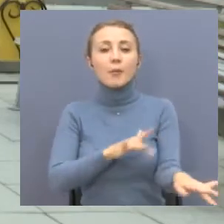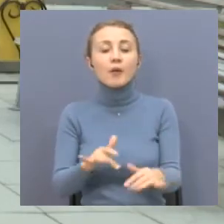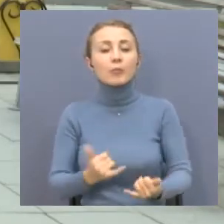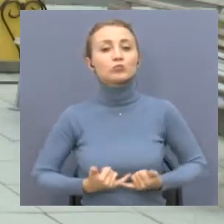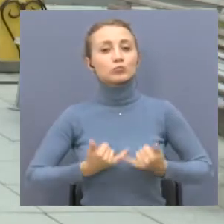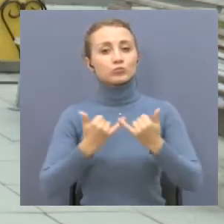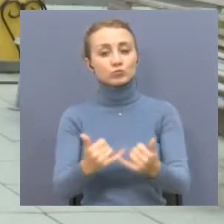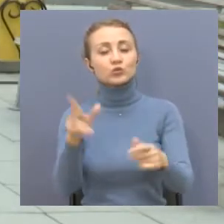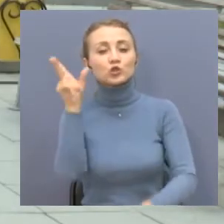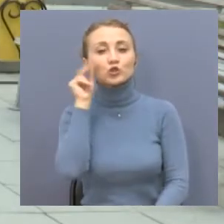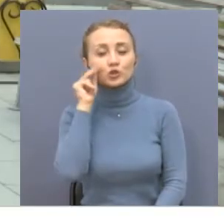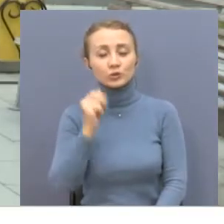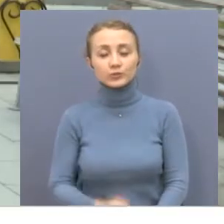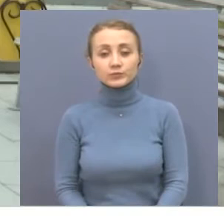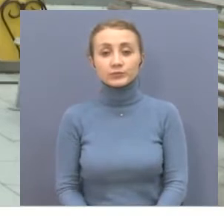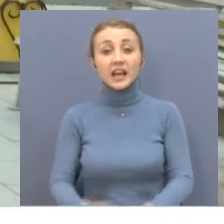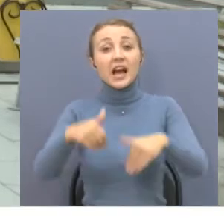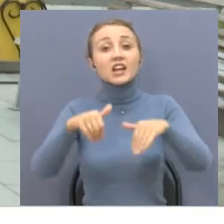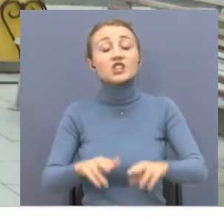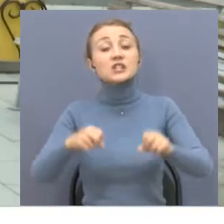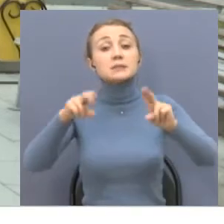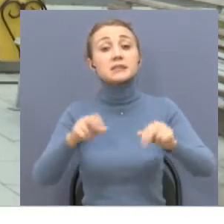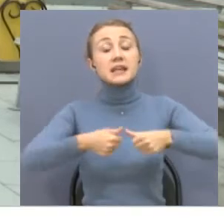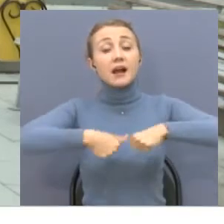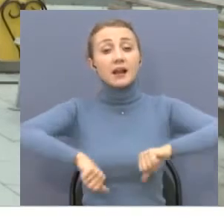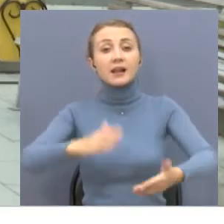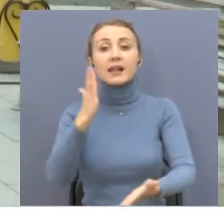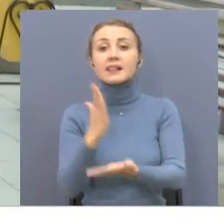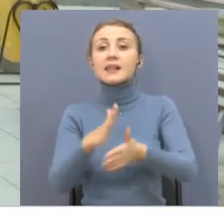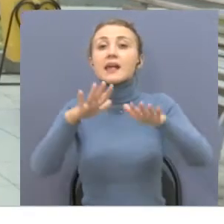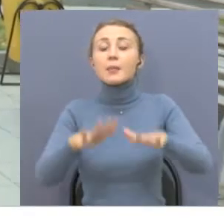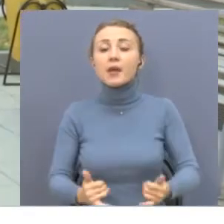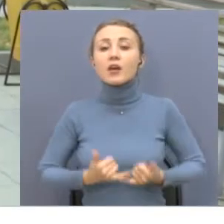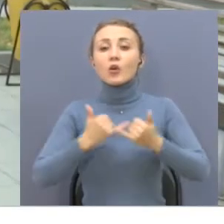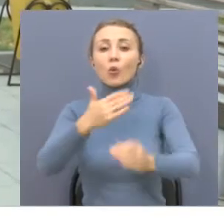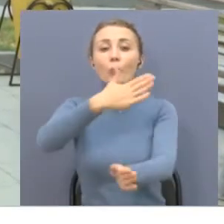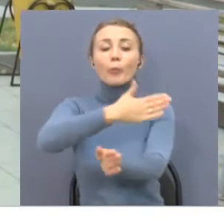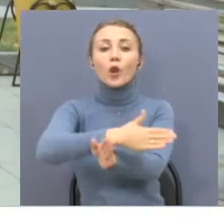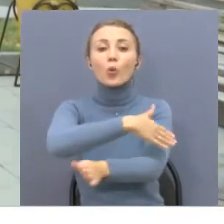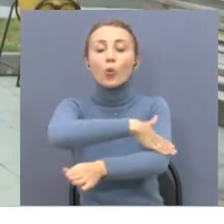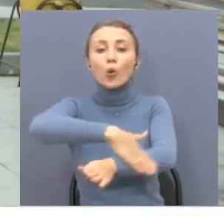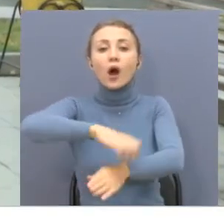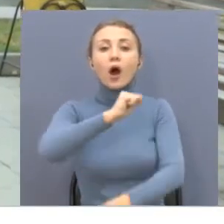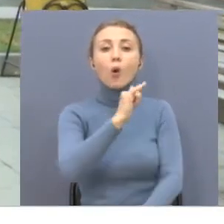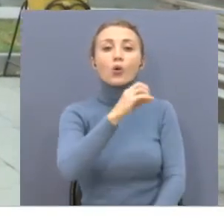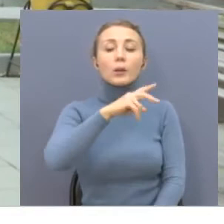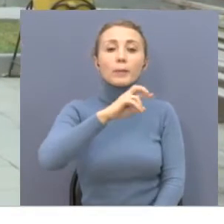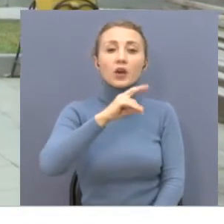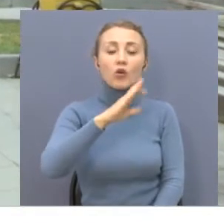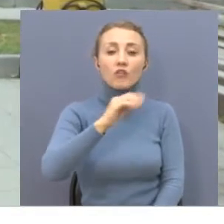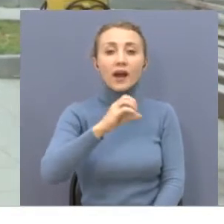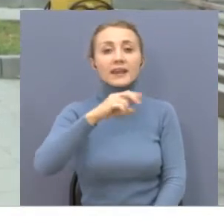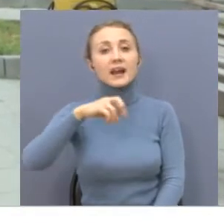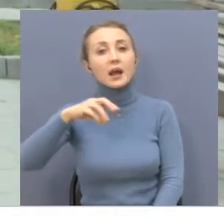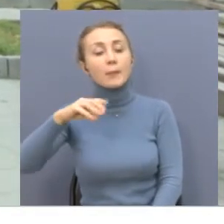орнатылатын ескерткіштің жері арнайы комиссияның шешімімен таңдалған. Яғни еңселі ескерткіш Нартұлғаның өзінің есімімен аталатын